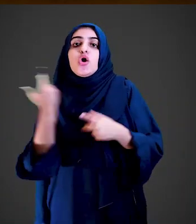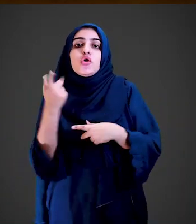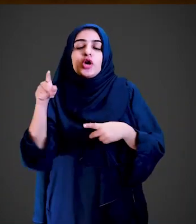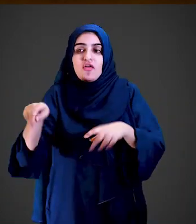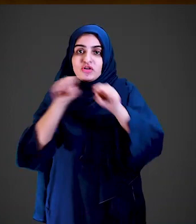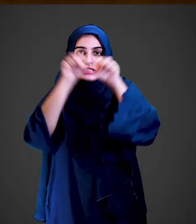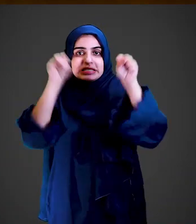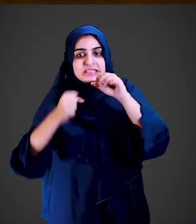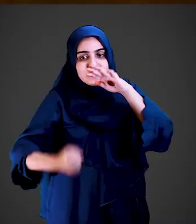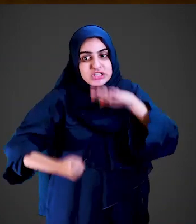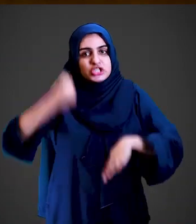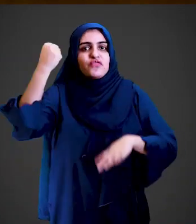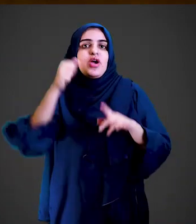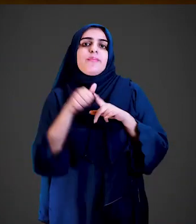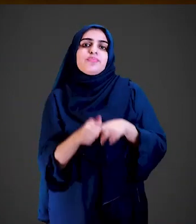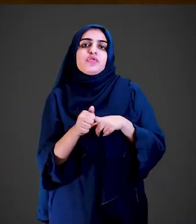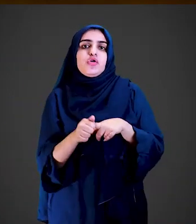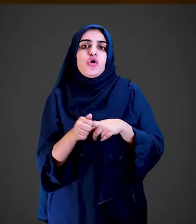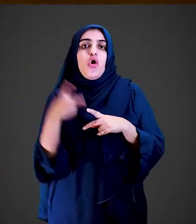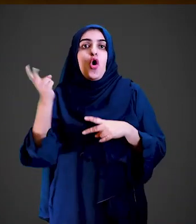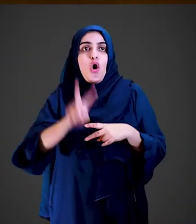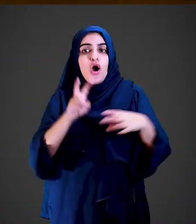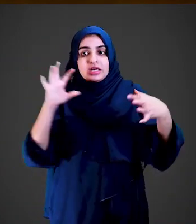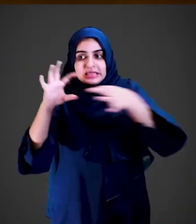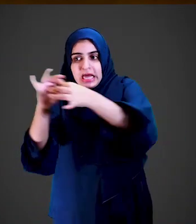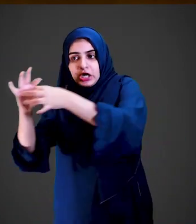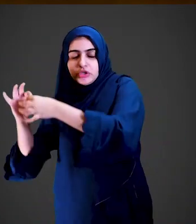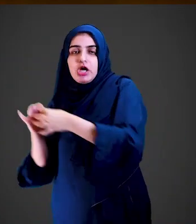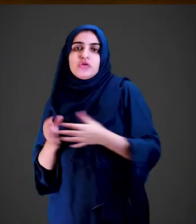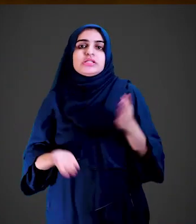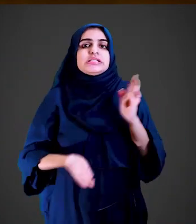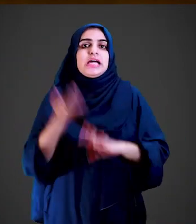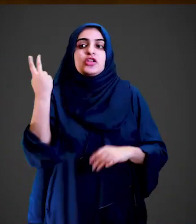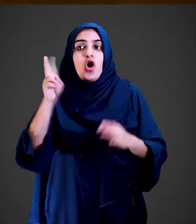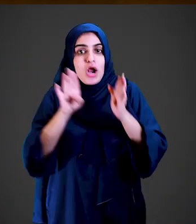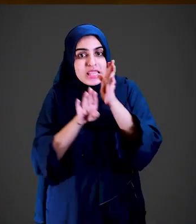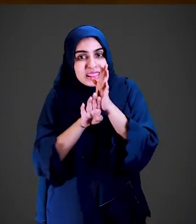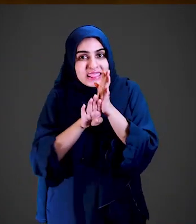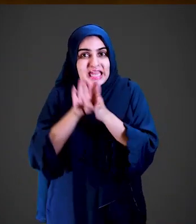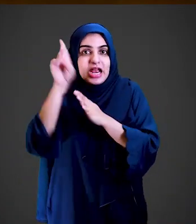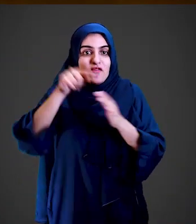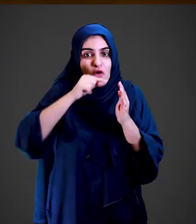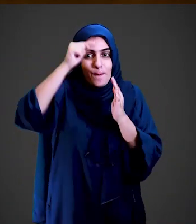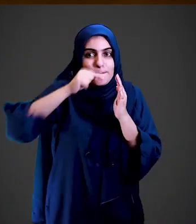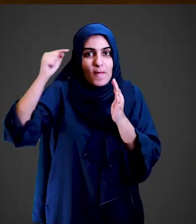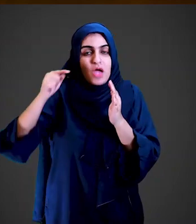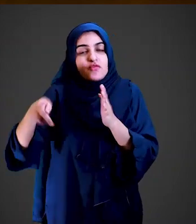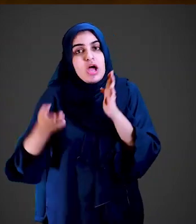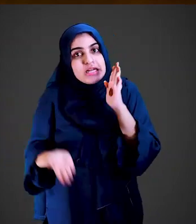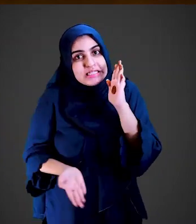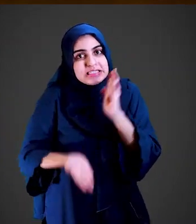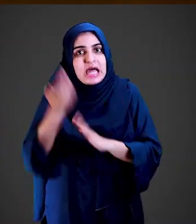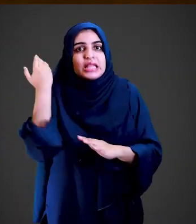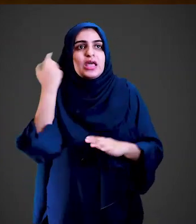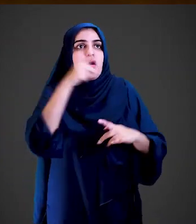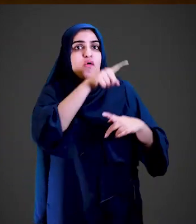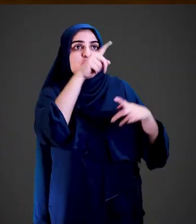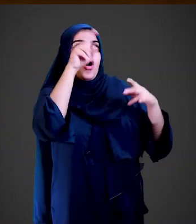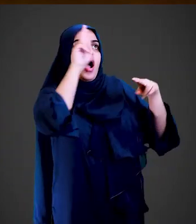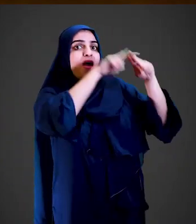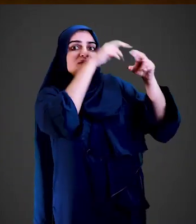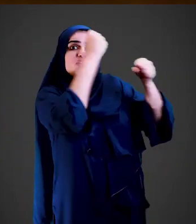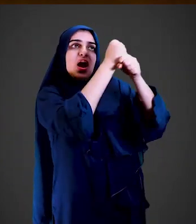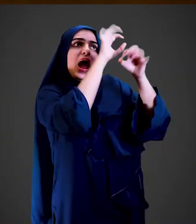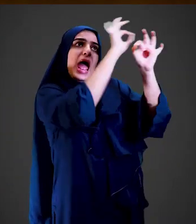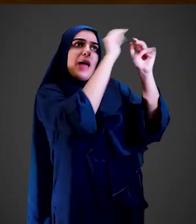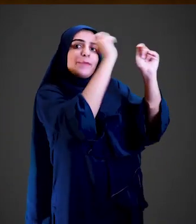اور لوگوں تک نیچے تک وسائل جو ہیں وہ پہنچیں اور ترقی کا جو پیمانہ ہے وہ صرف اوپر تک نہ رہے تمام